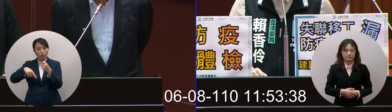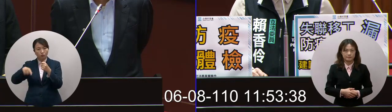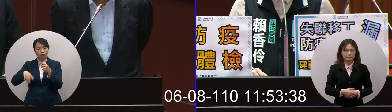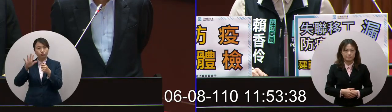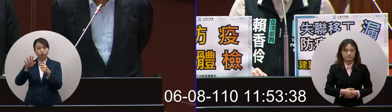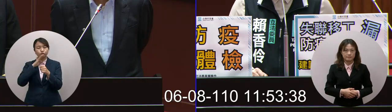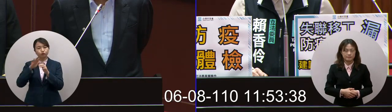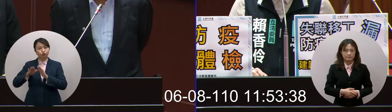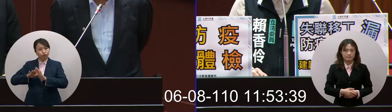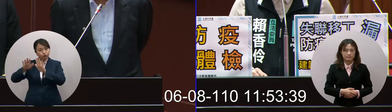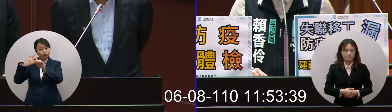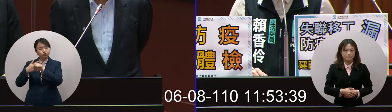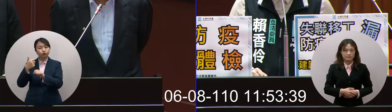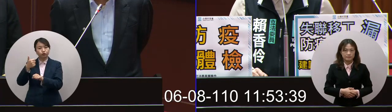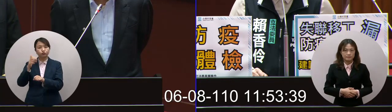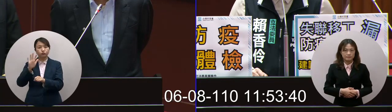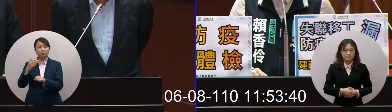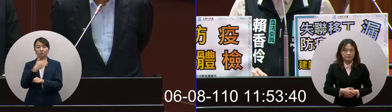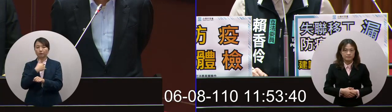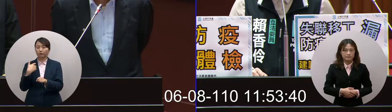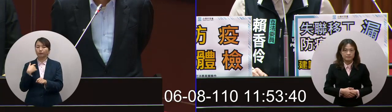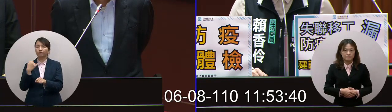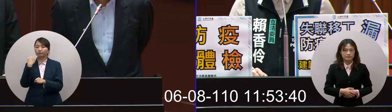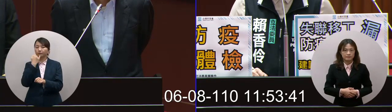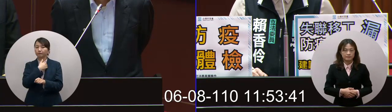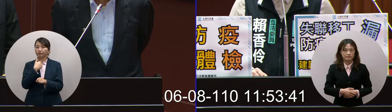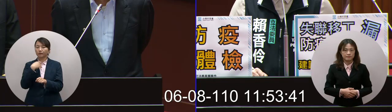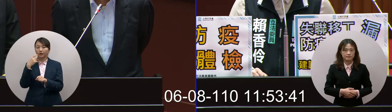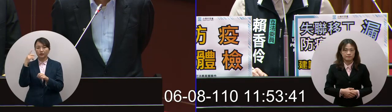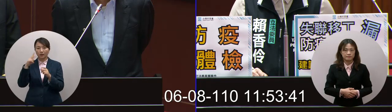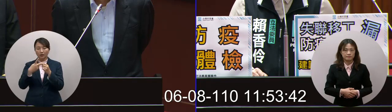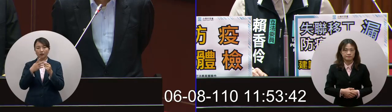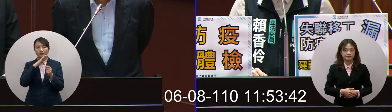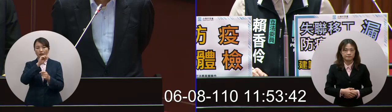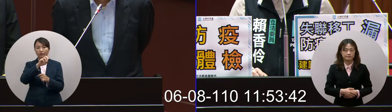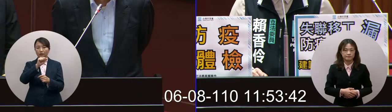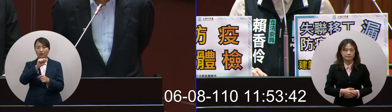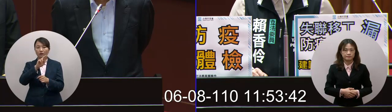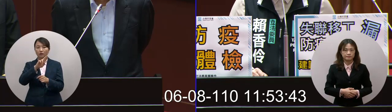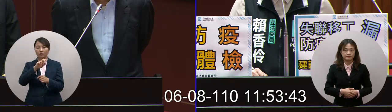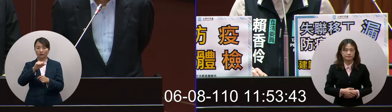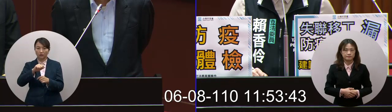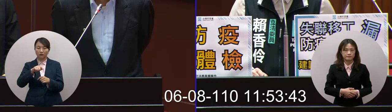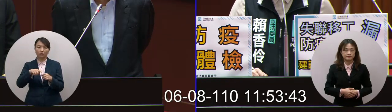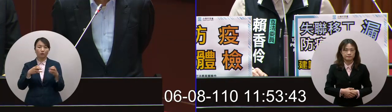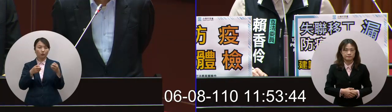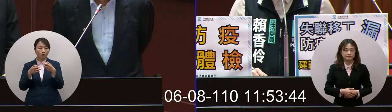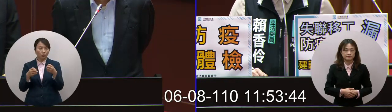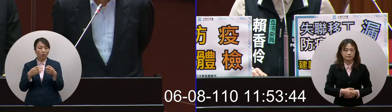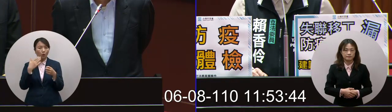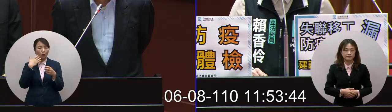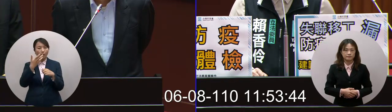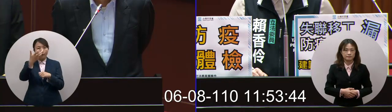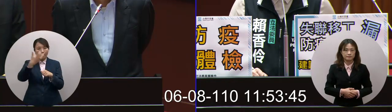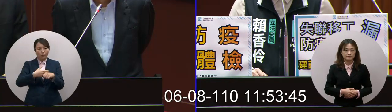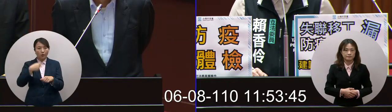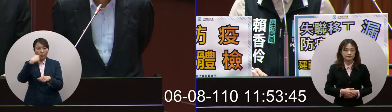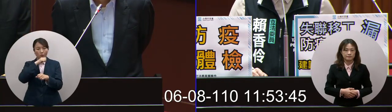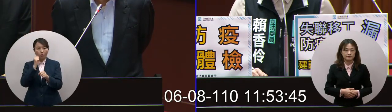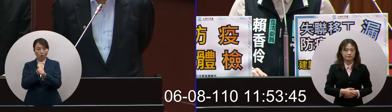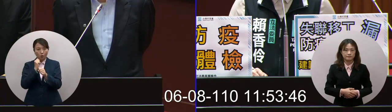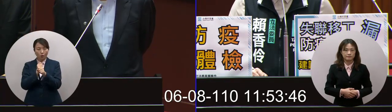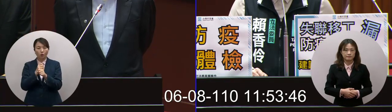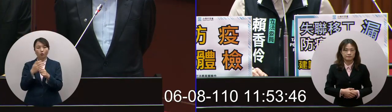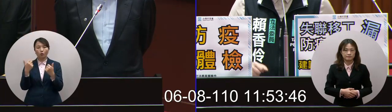长足的进步。好，所以有可能我们现在也在持续跟一些 mRNA 的厂商谈，就是说授权制造或代